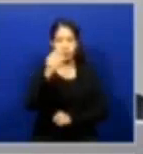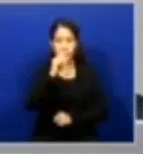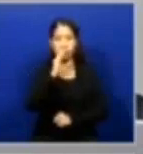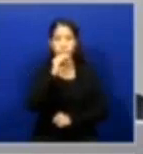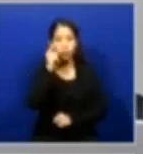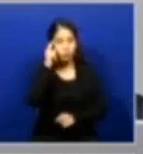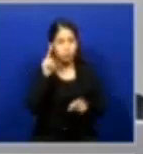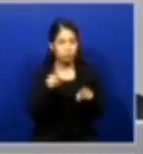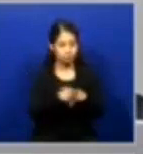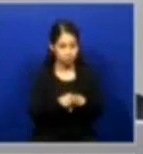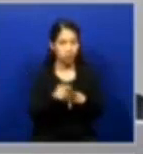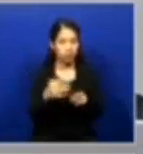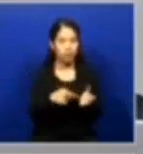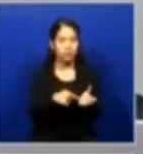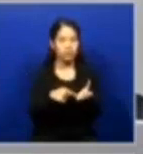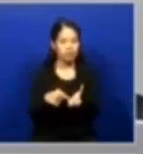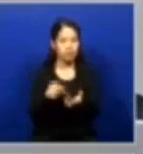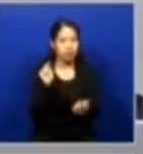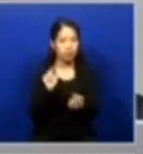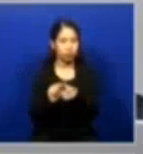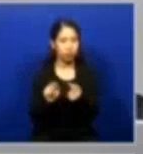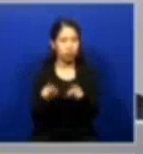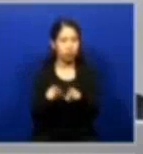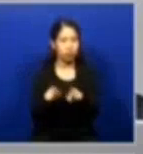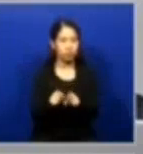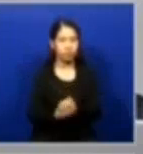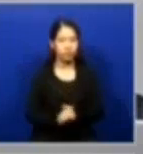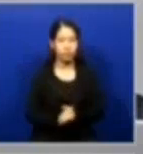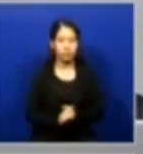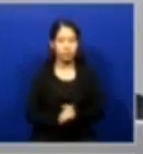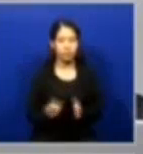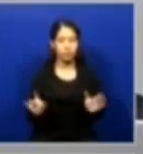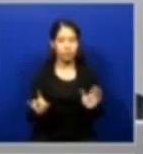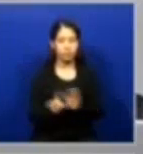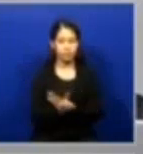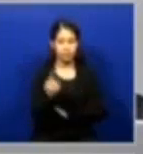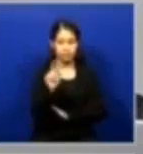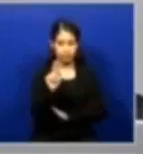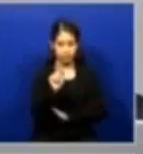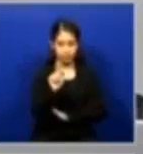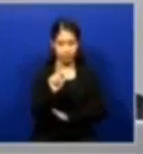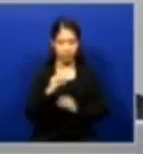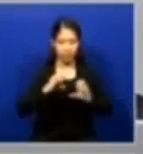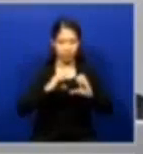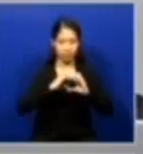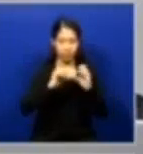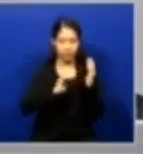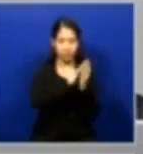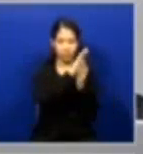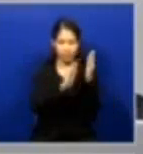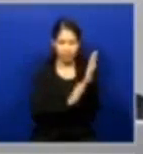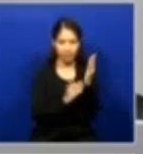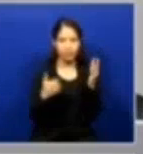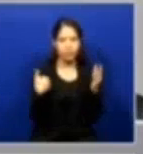ว่าเห็นด้วยแล้วท่านก็เสนอยตินี้ต่อสภาสุดท้ายก็ท่านพรรคภูมิใจไทยที่ได้มาสนับสนุ